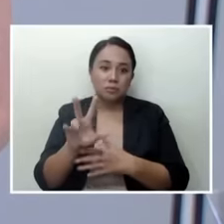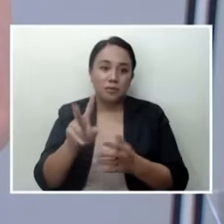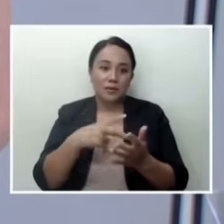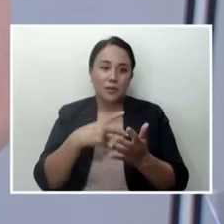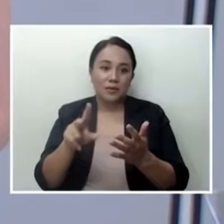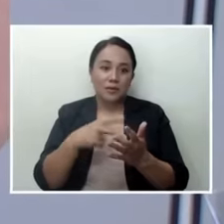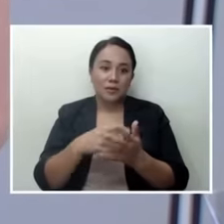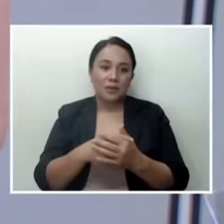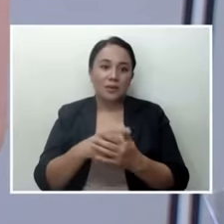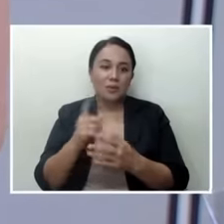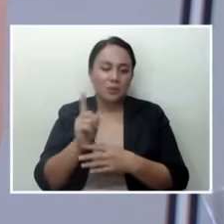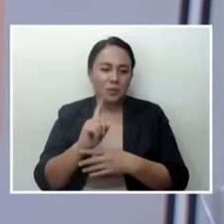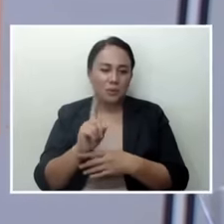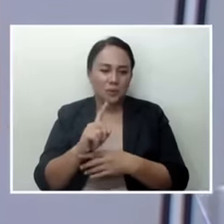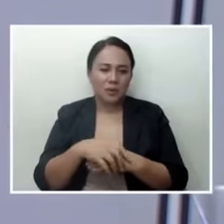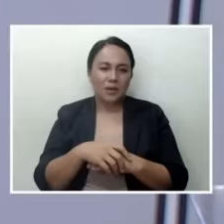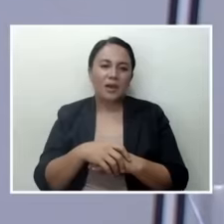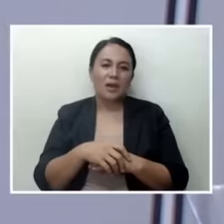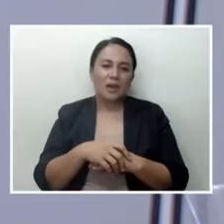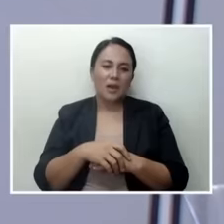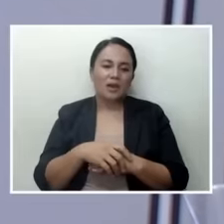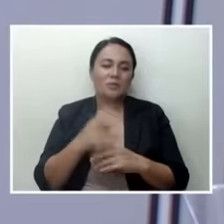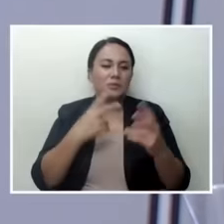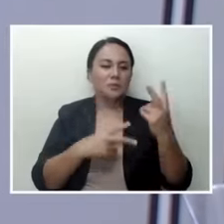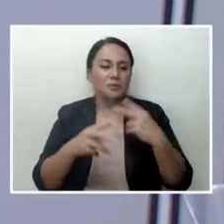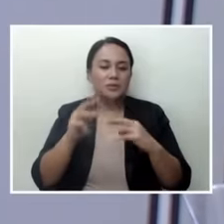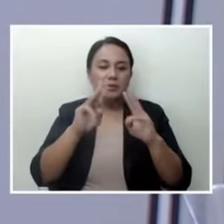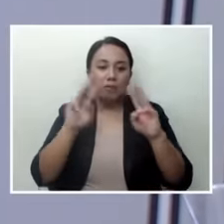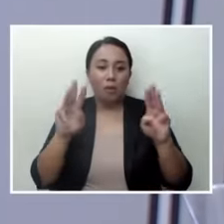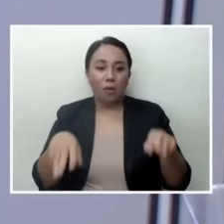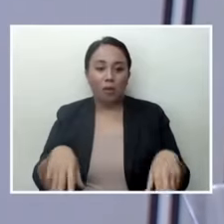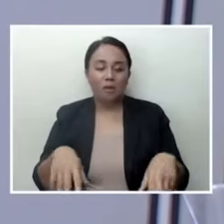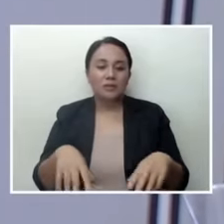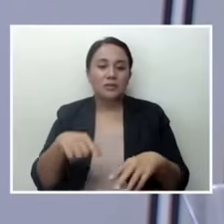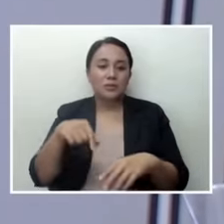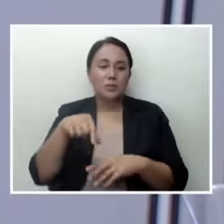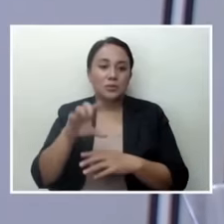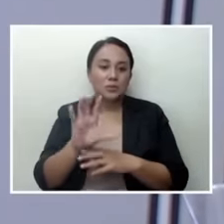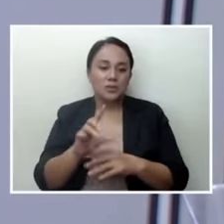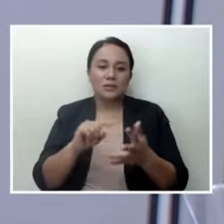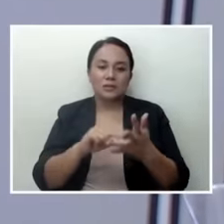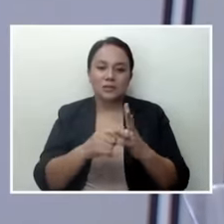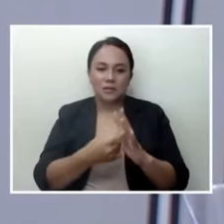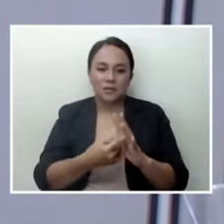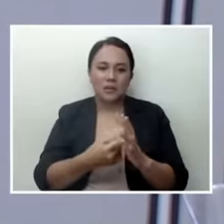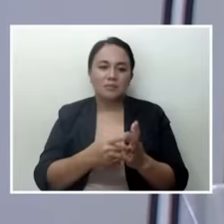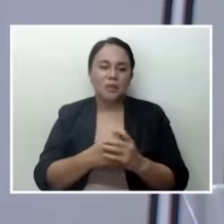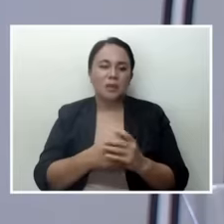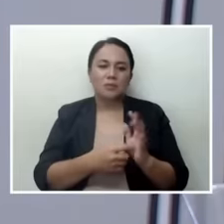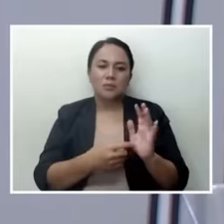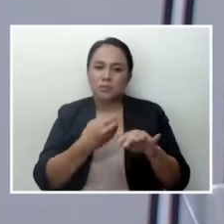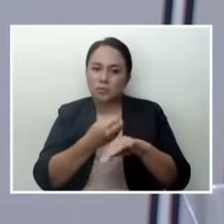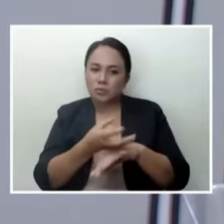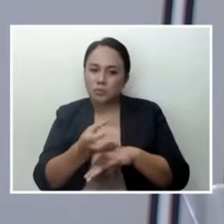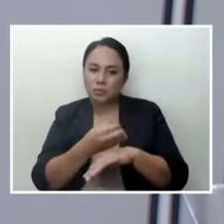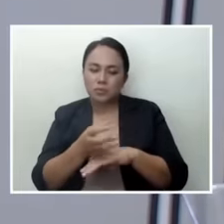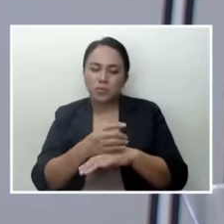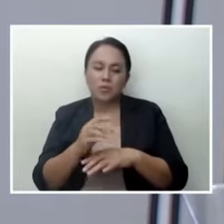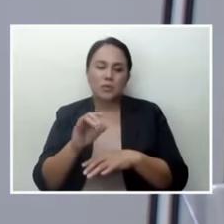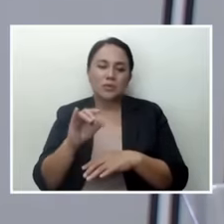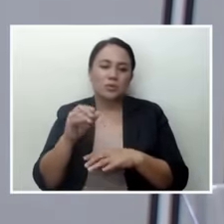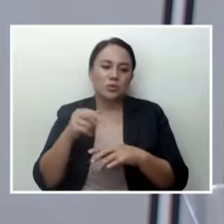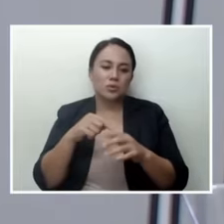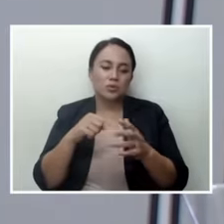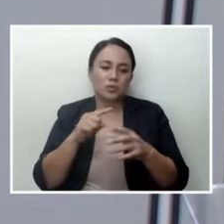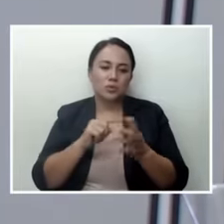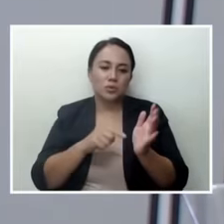the Musical ang mga namamasyal sa isang mall sa Quezon City. Umarangkada naman ang magpasikat sa It's Showtime at unang